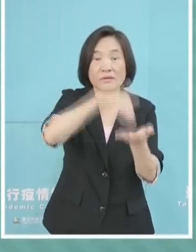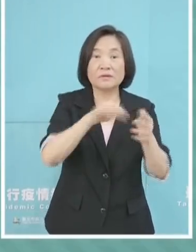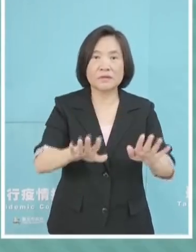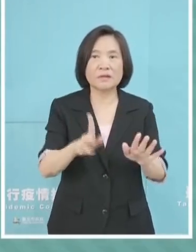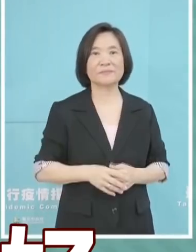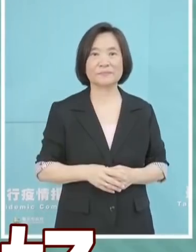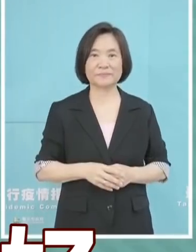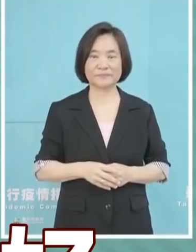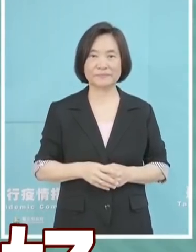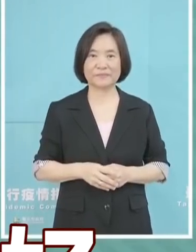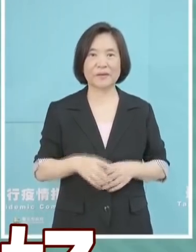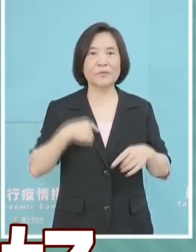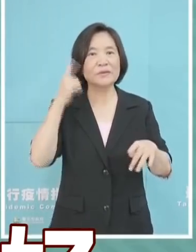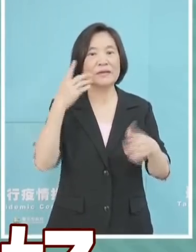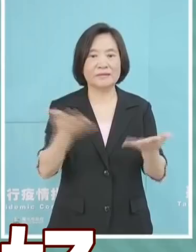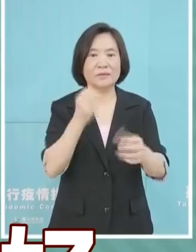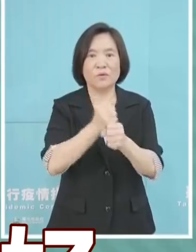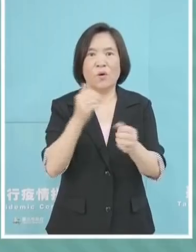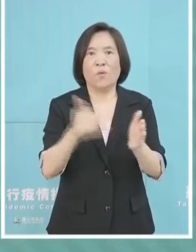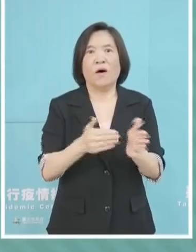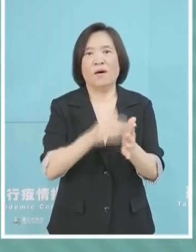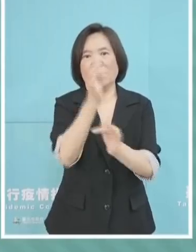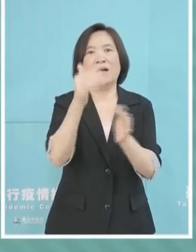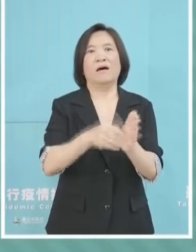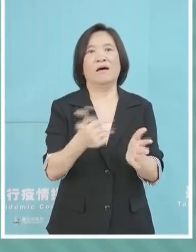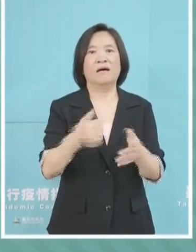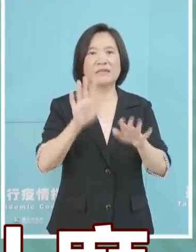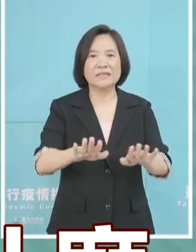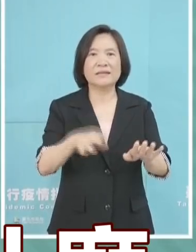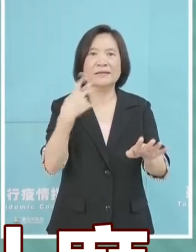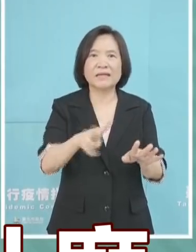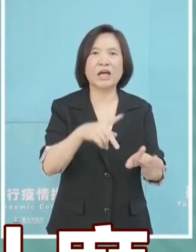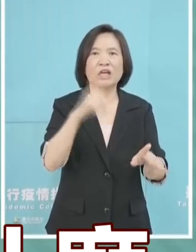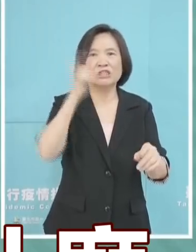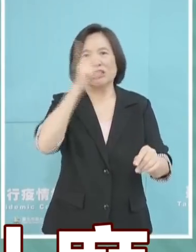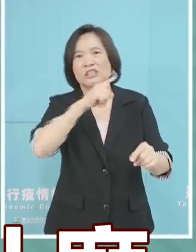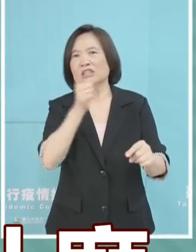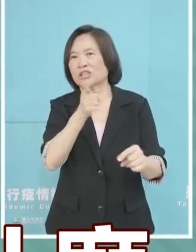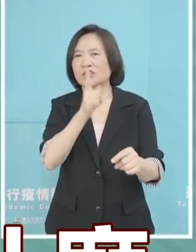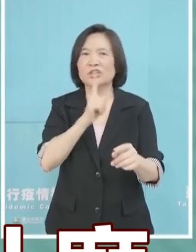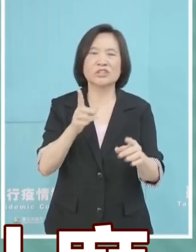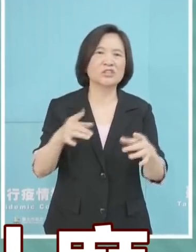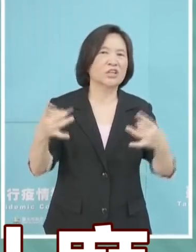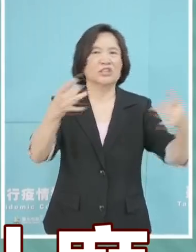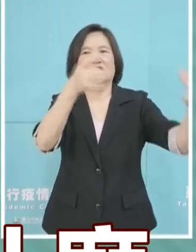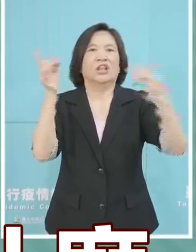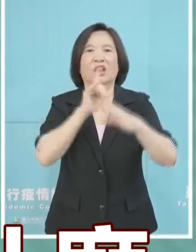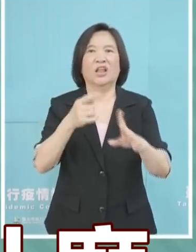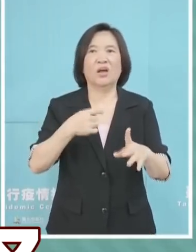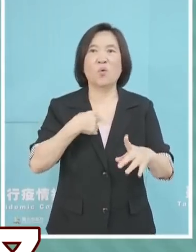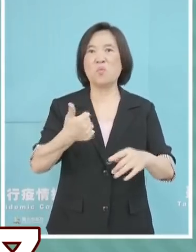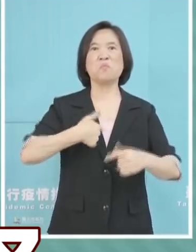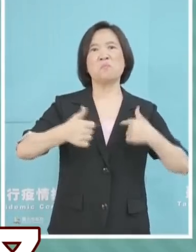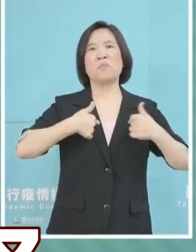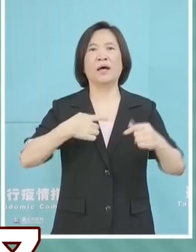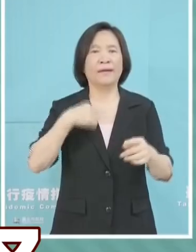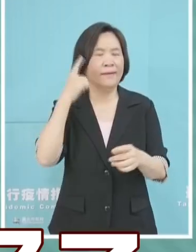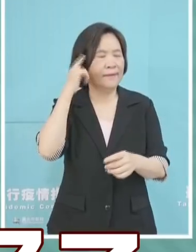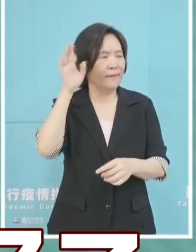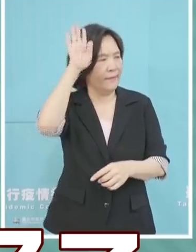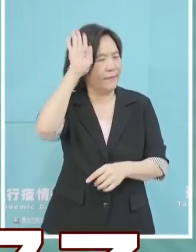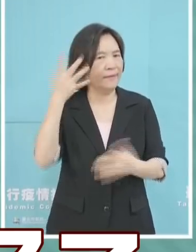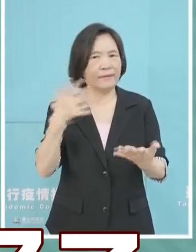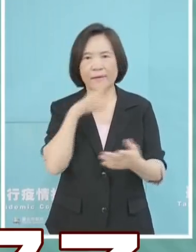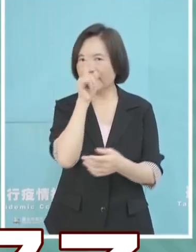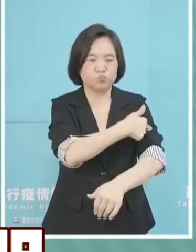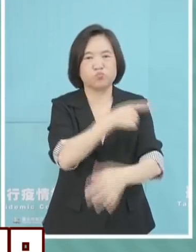变来变去，把事情做好就好了。到这个时候，你知道吗？还要去抢功来干什么？我就觉得奇怪，就是把